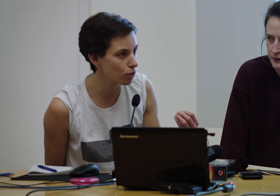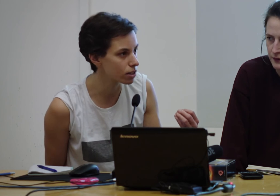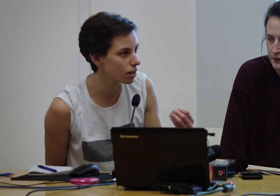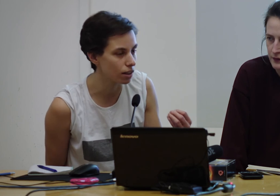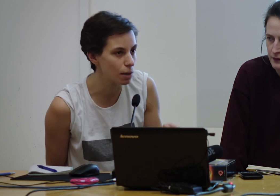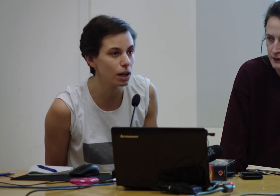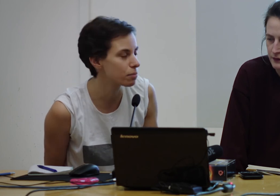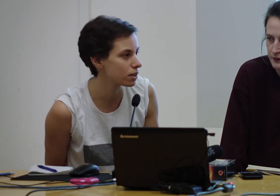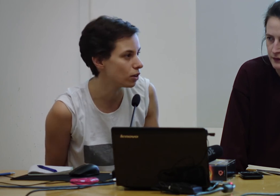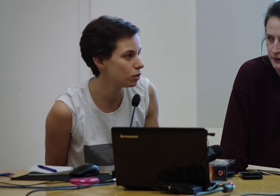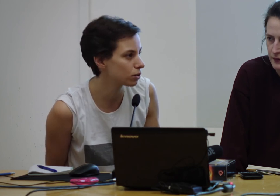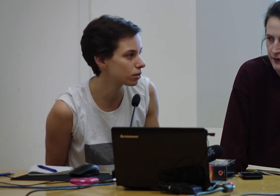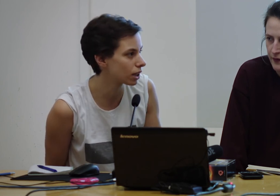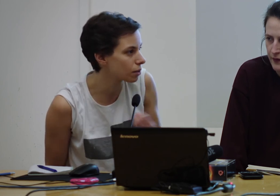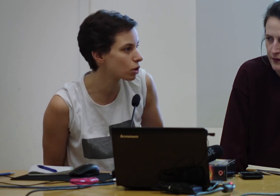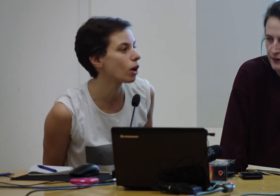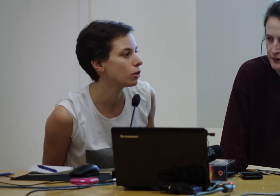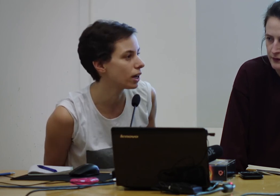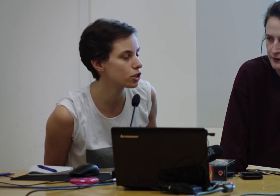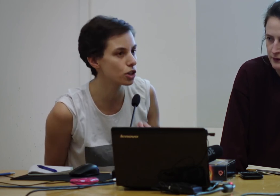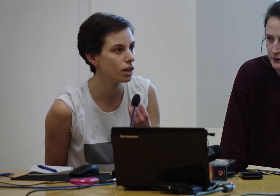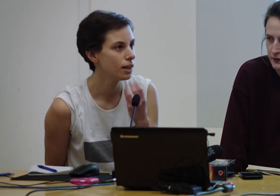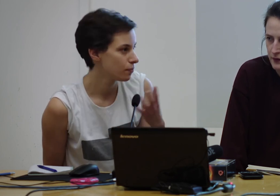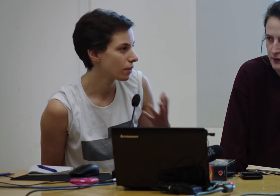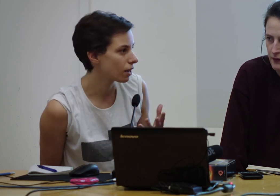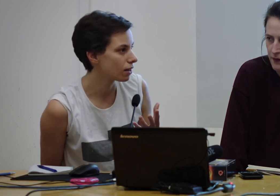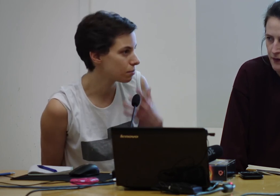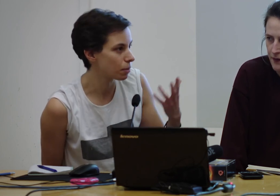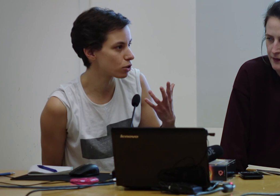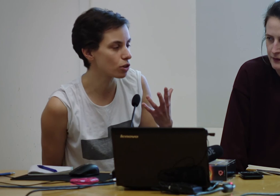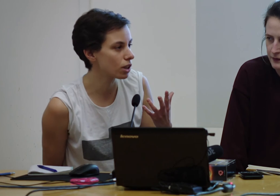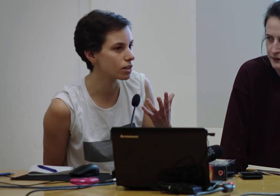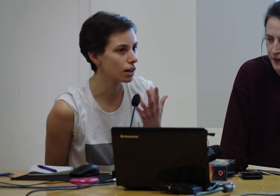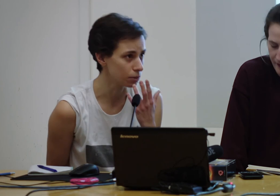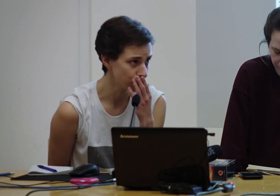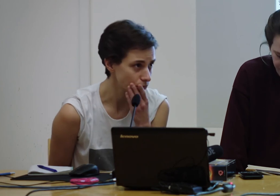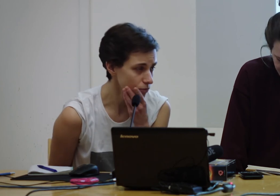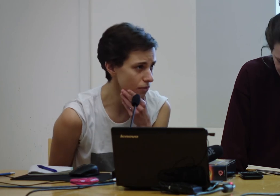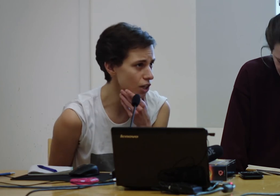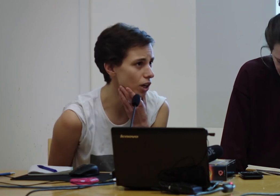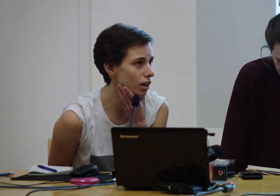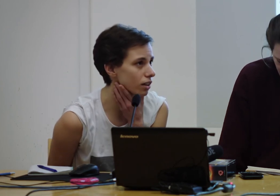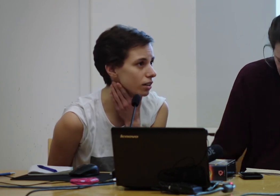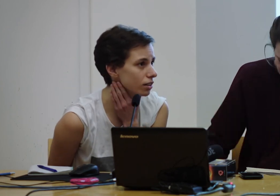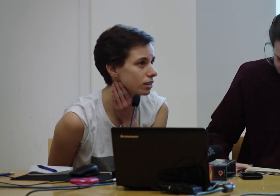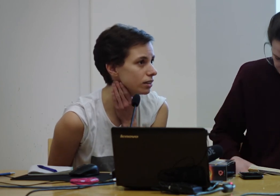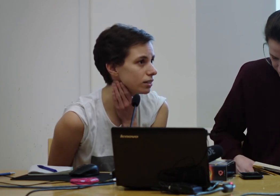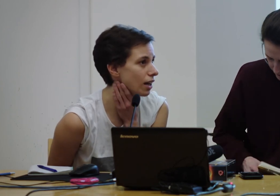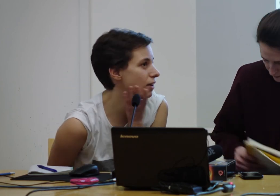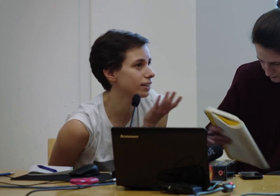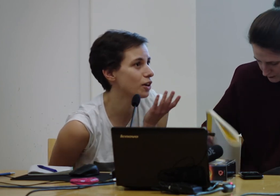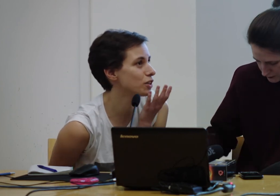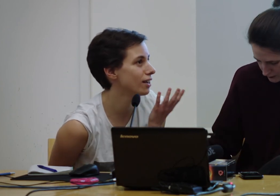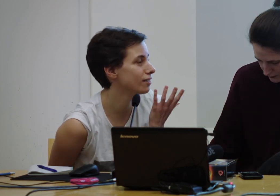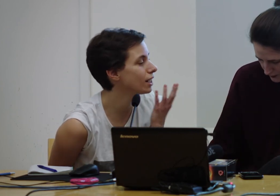príde človek s epilepsiou, tak tam skolabuje, hej, čiže pretože dostane záchvat. Že